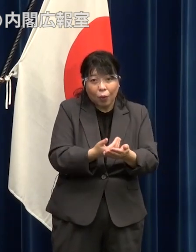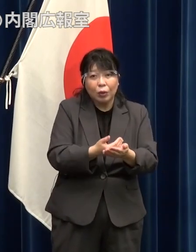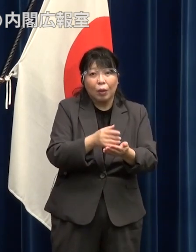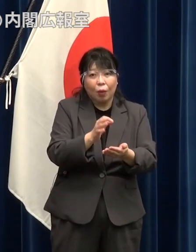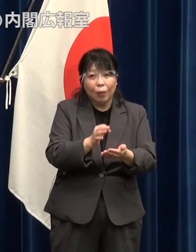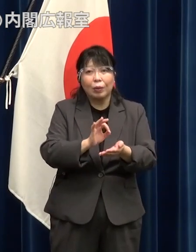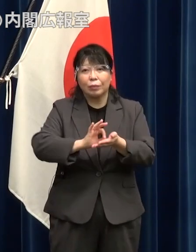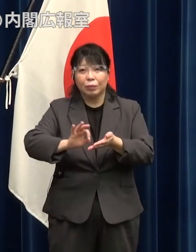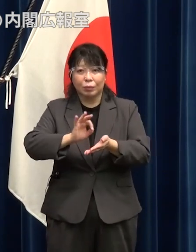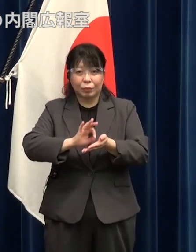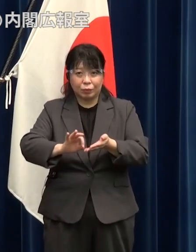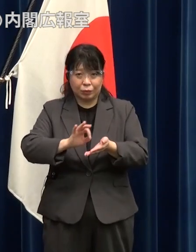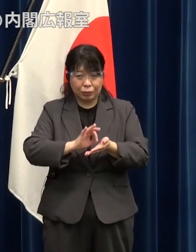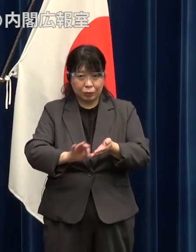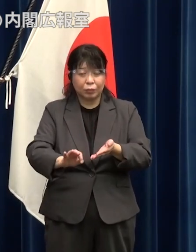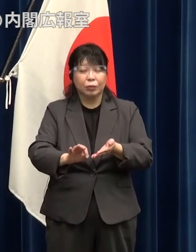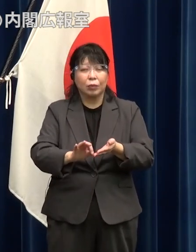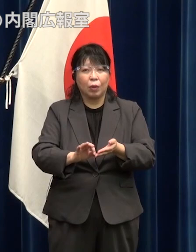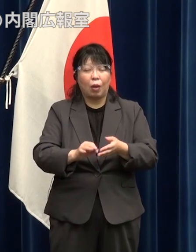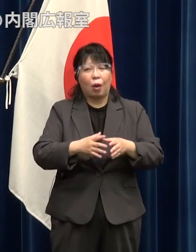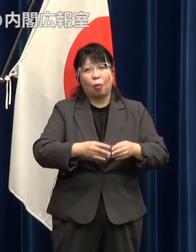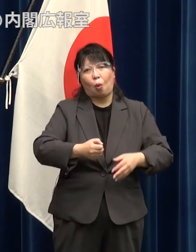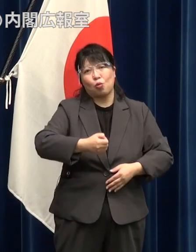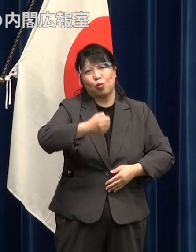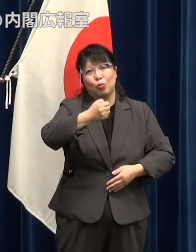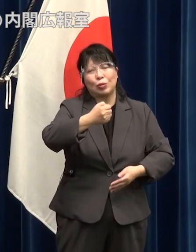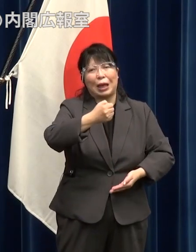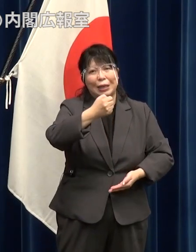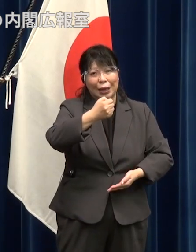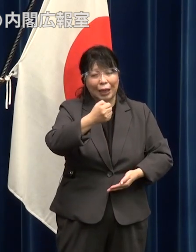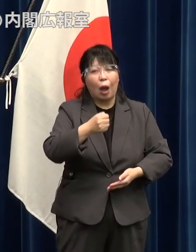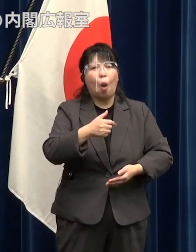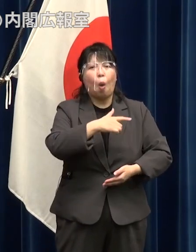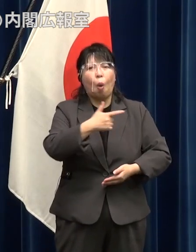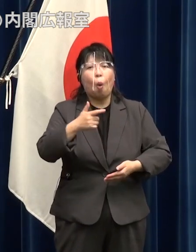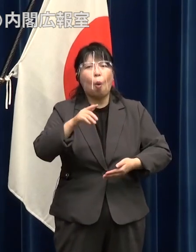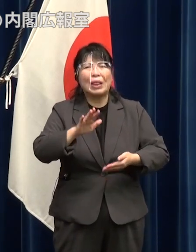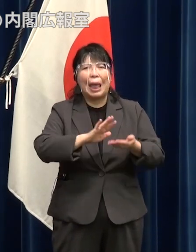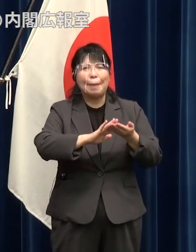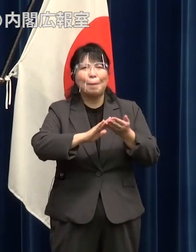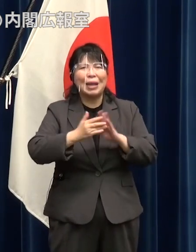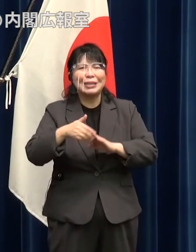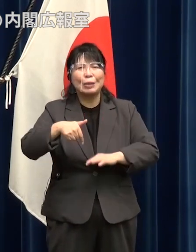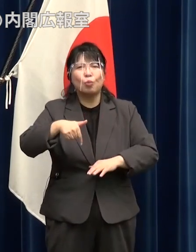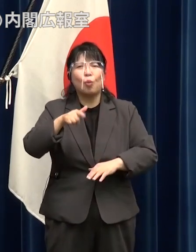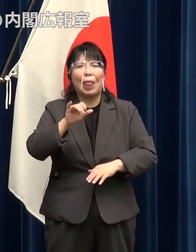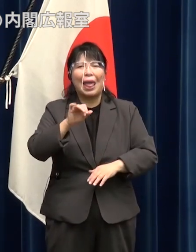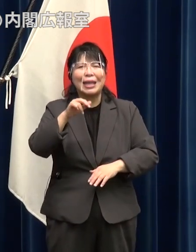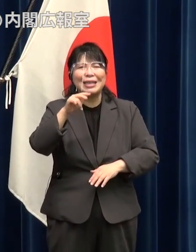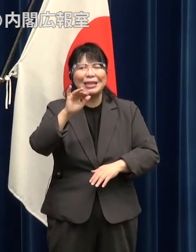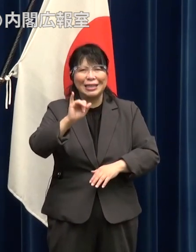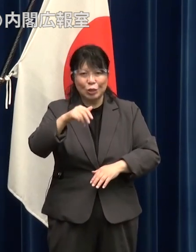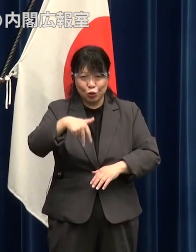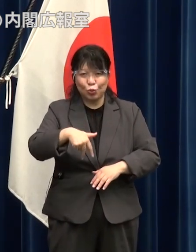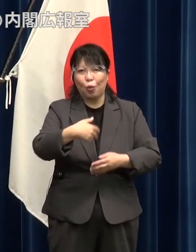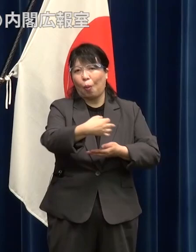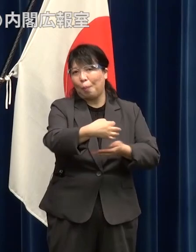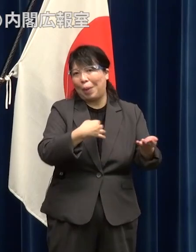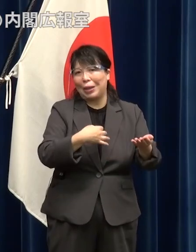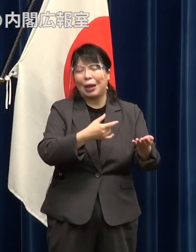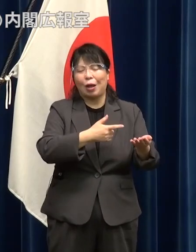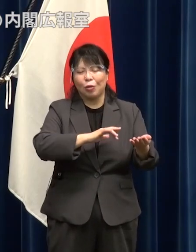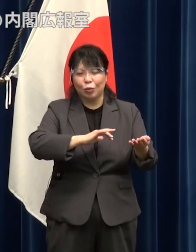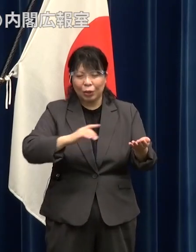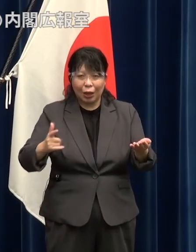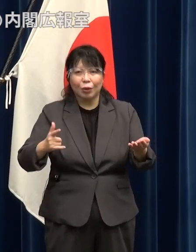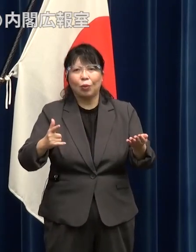国有財産である大手町プレイスの売却など、あらゆる工夫を先行して始